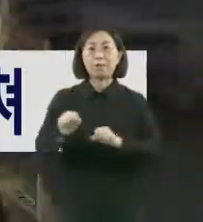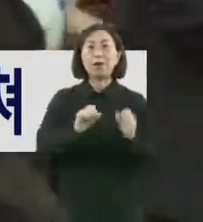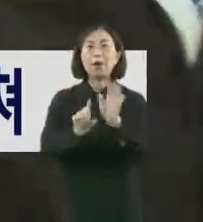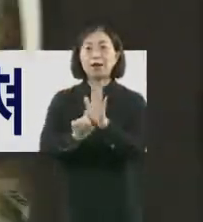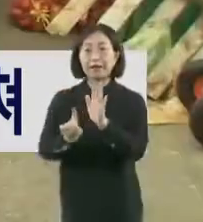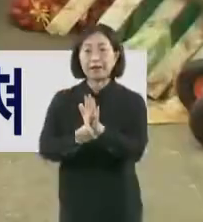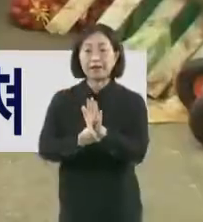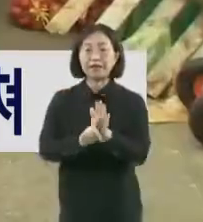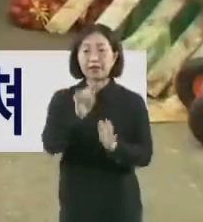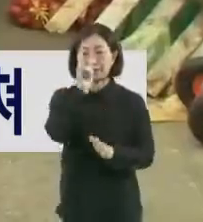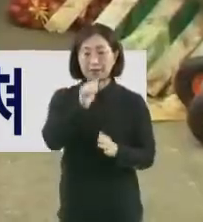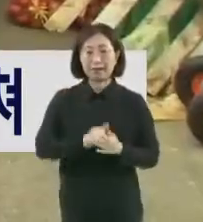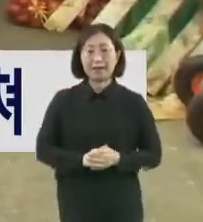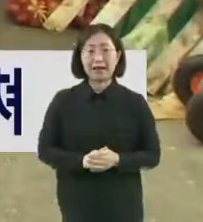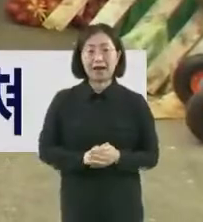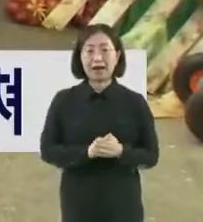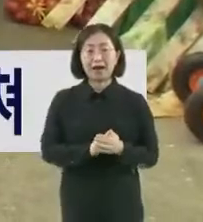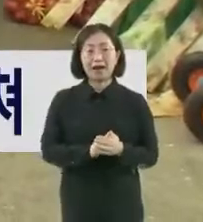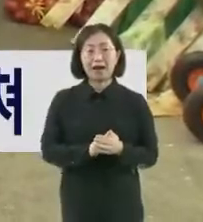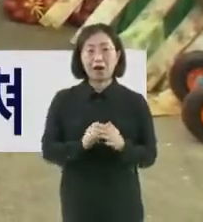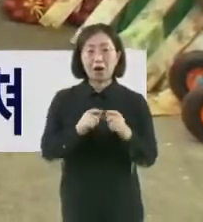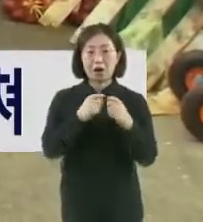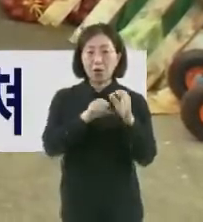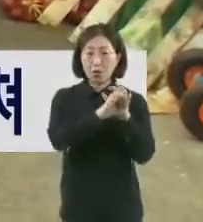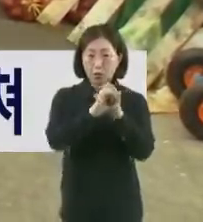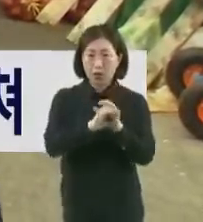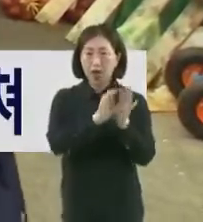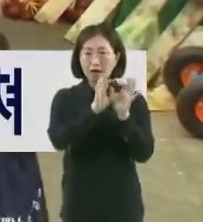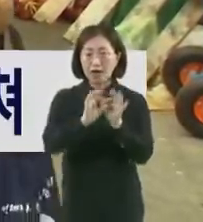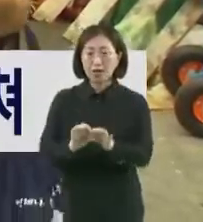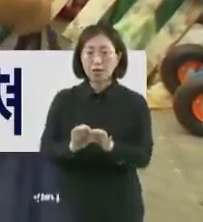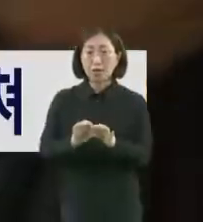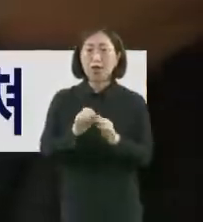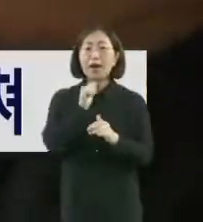펼쳤습니다. 이번 행사는 계속되는 코로나19로 서민